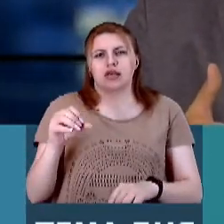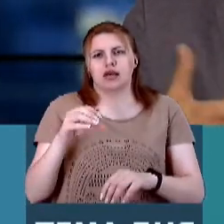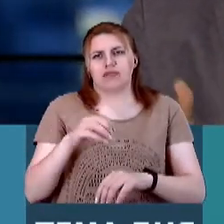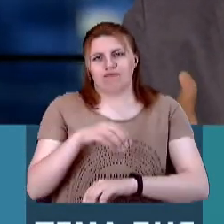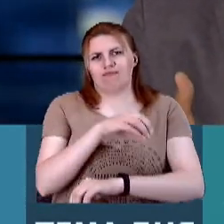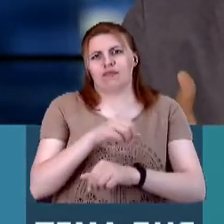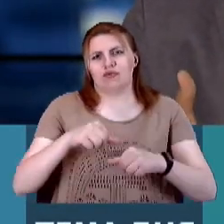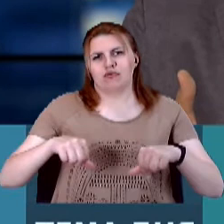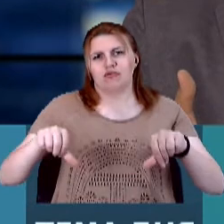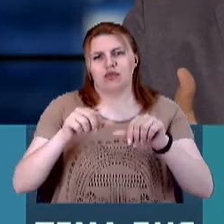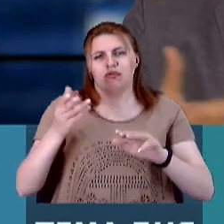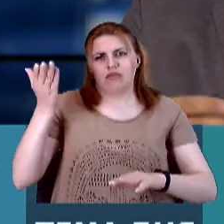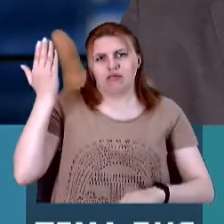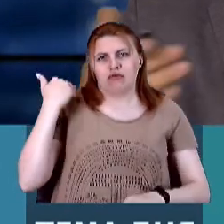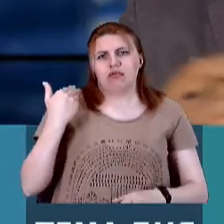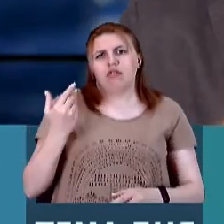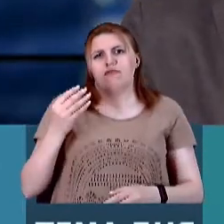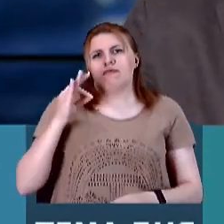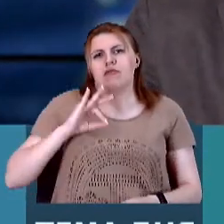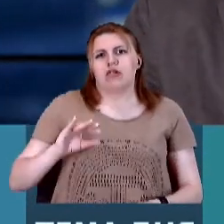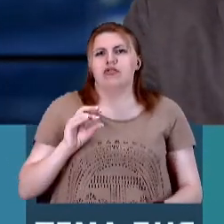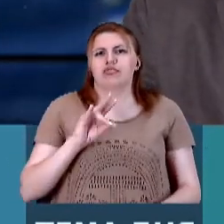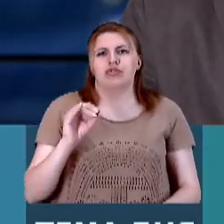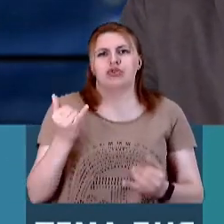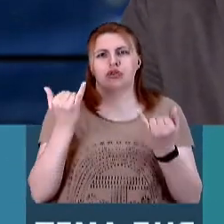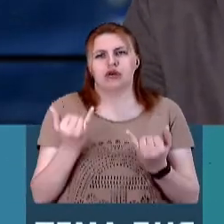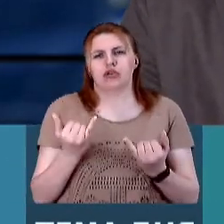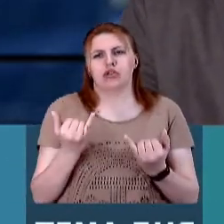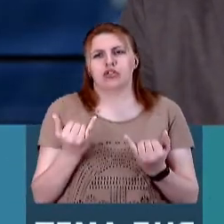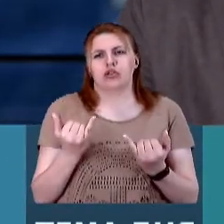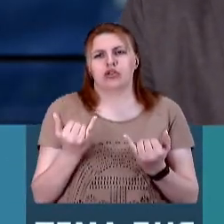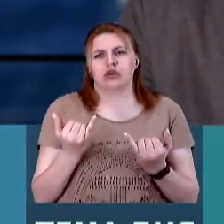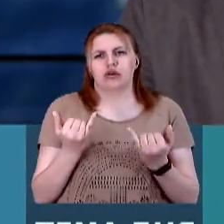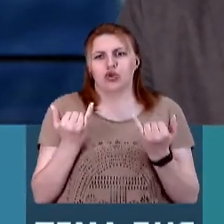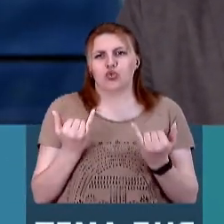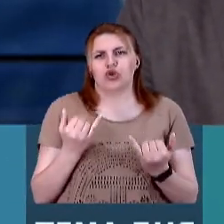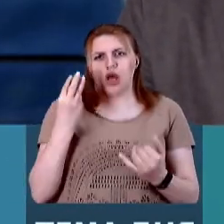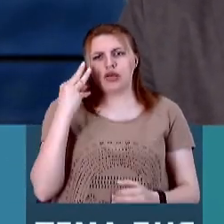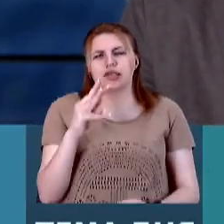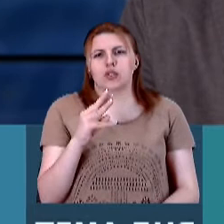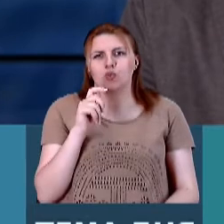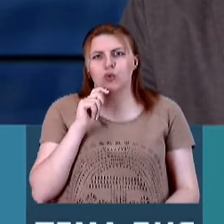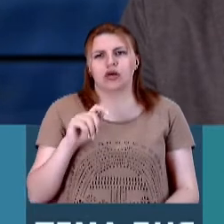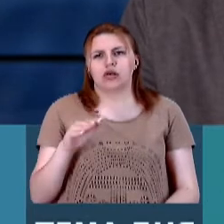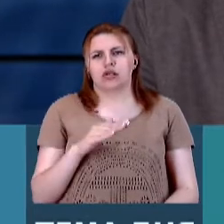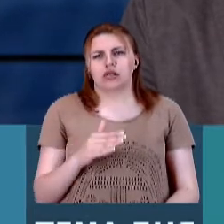Дня перемоги вигідніше, ніж нинішні сучасні українські? Ну, по-перше, вони